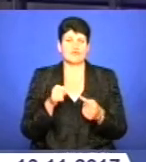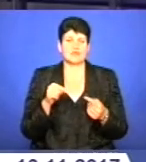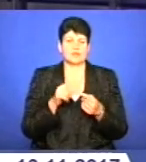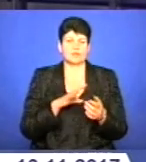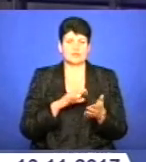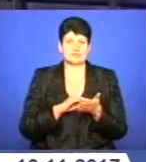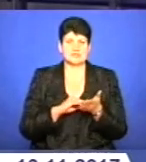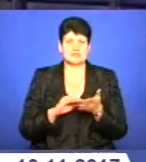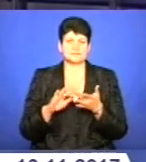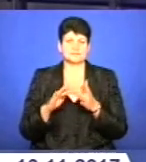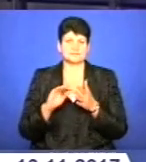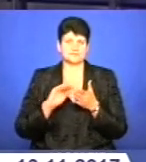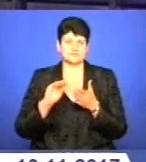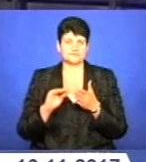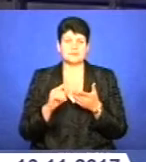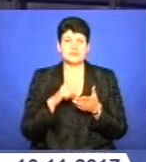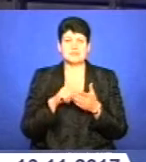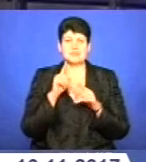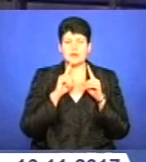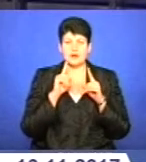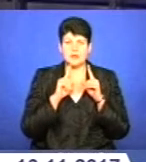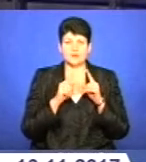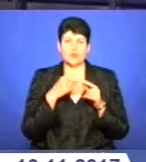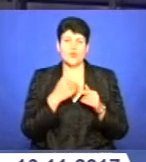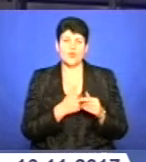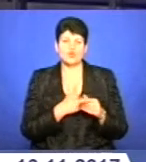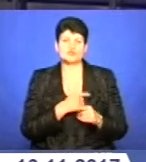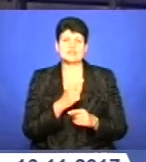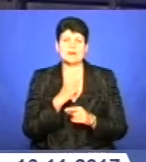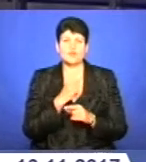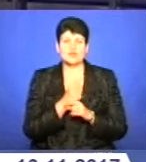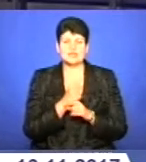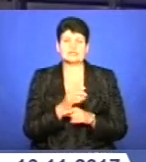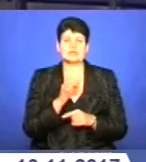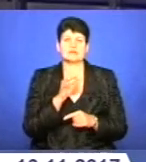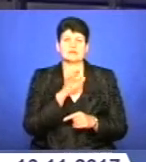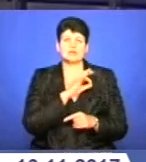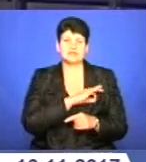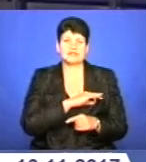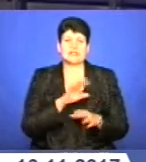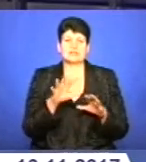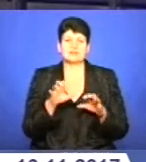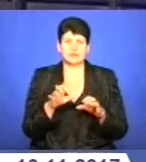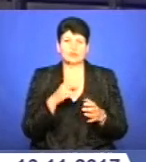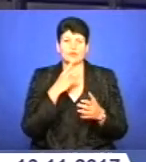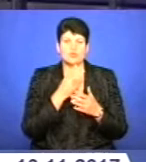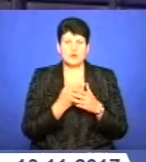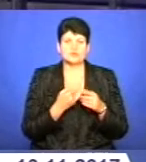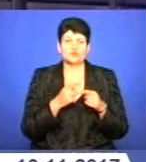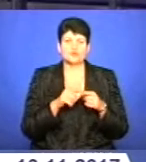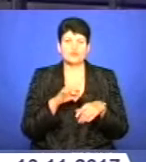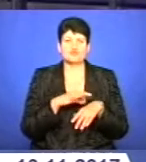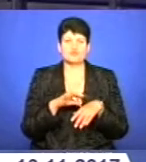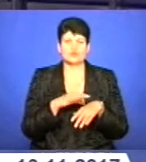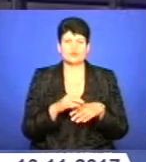сайті міської ради. У тексті активісти наголошують, хочуть заборонити експлуатацію тварин, бо вбачають у цьому жорстоке